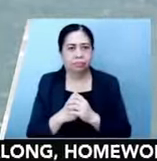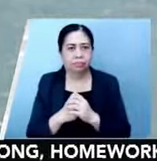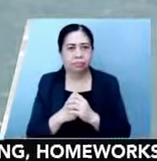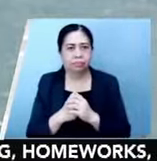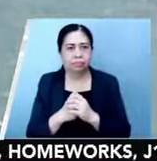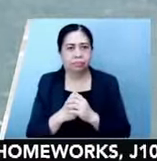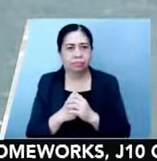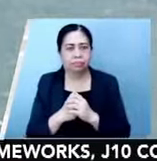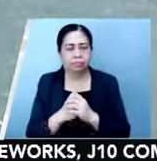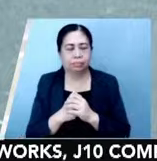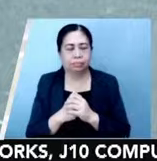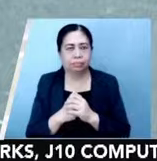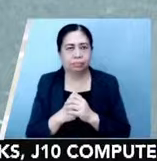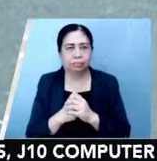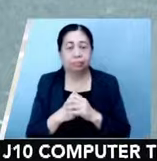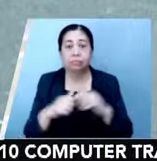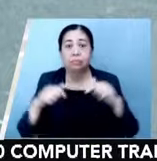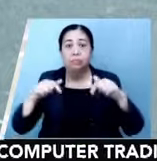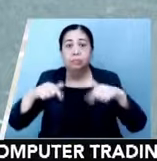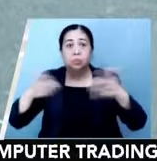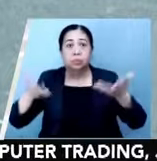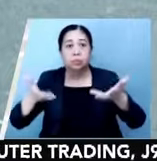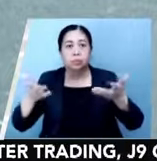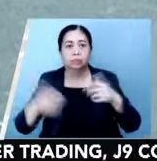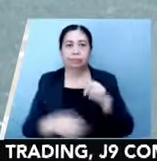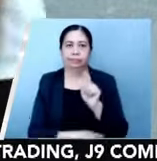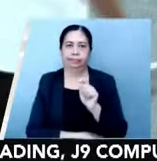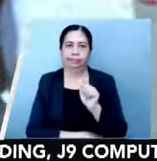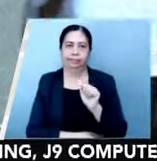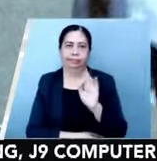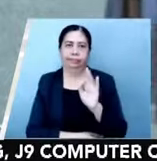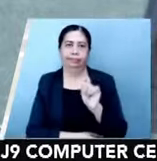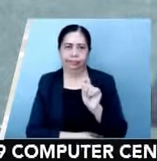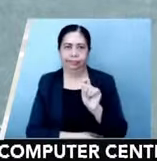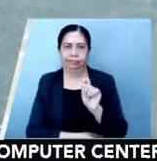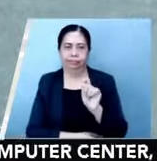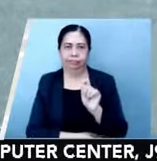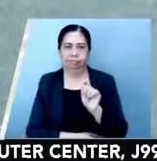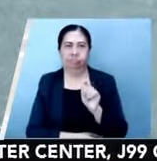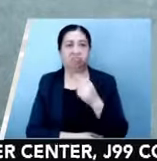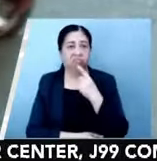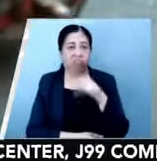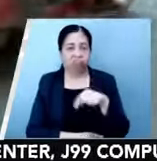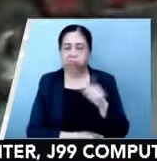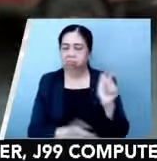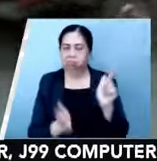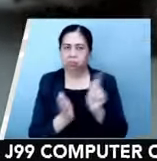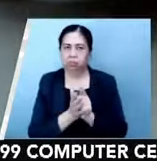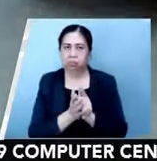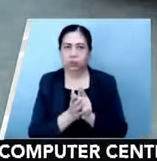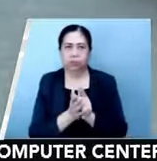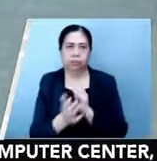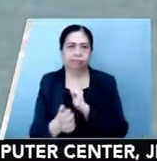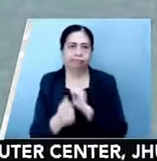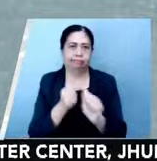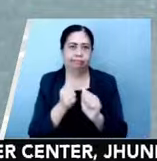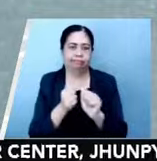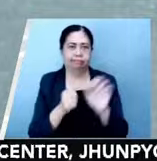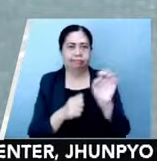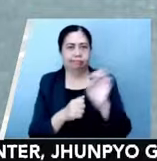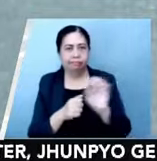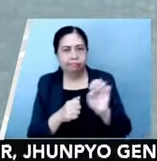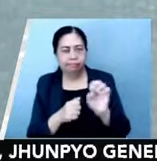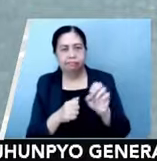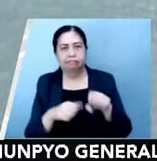Iga, nandito ako ngayon sa Taft Avenue na isa nga sa bawal daanan itong mga light electric vehicle, pedicab, tricycle at ito